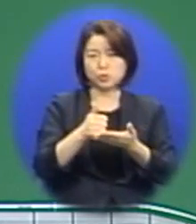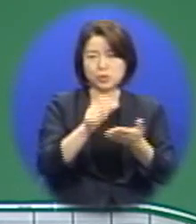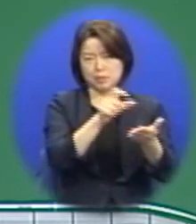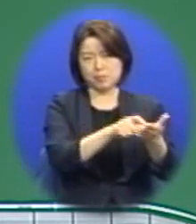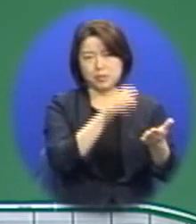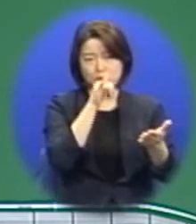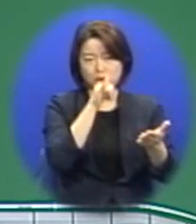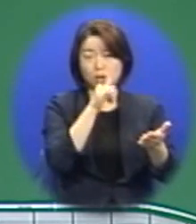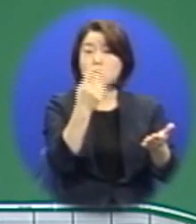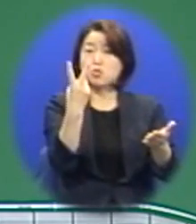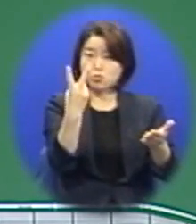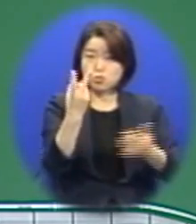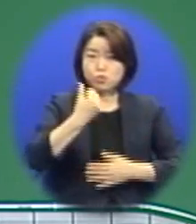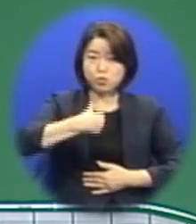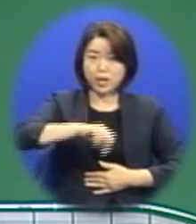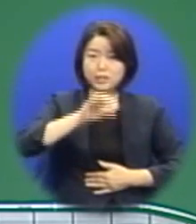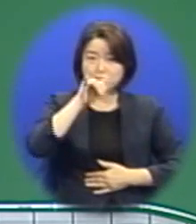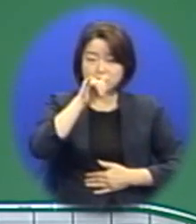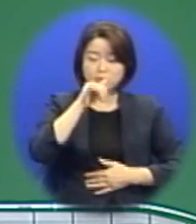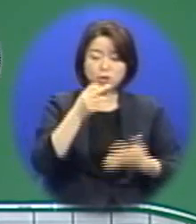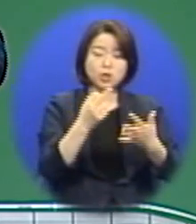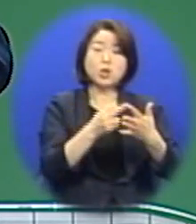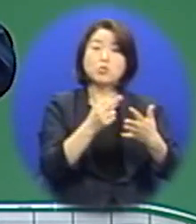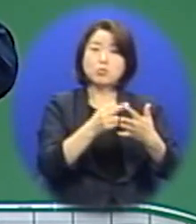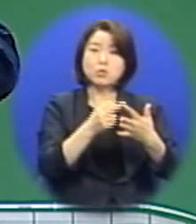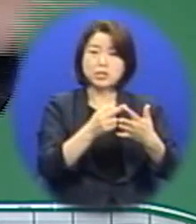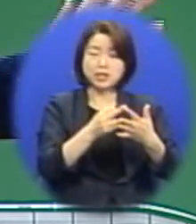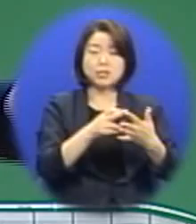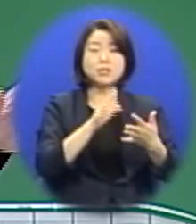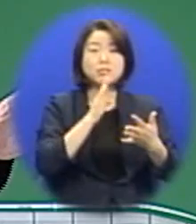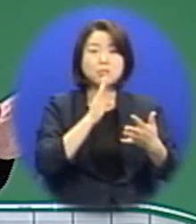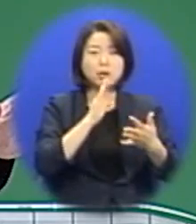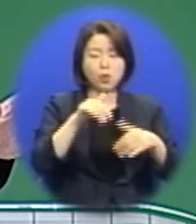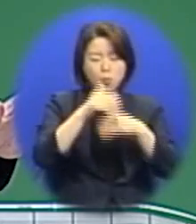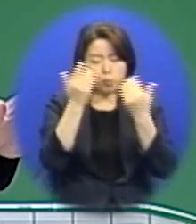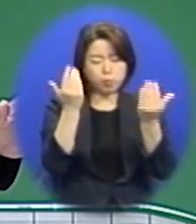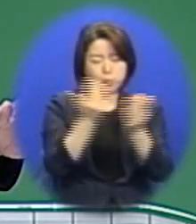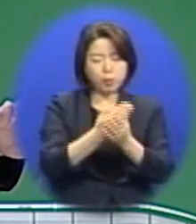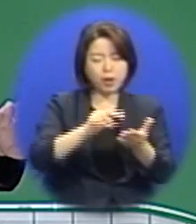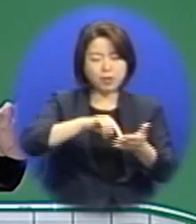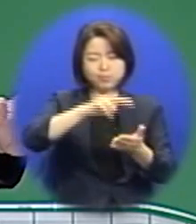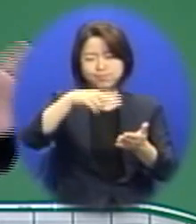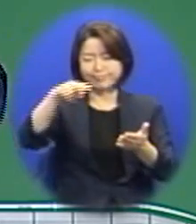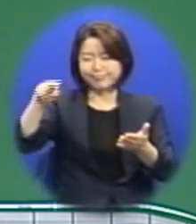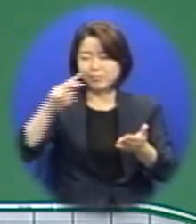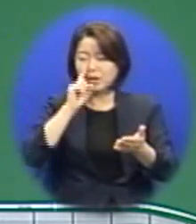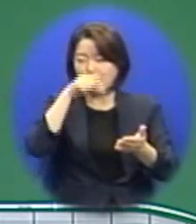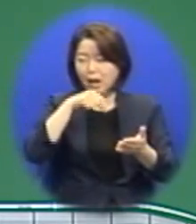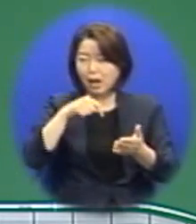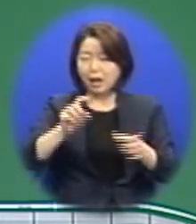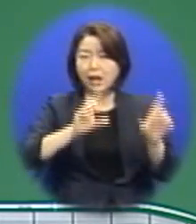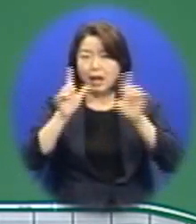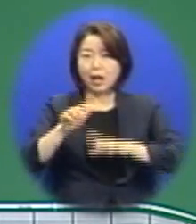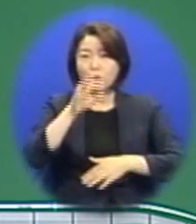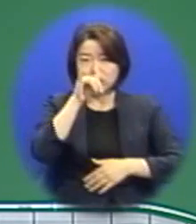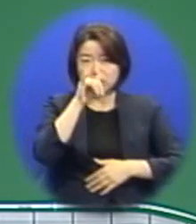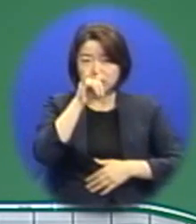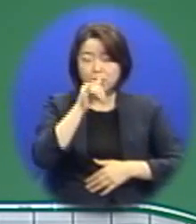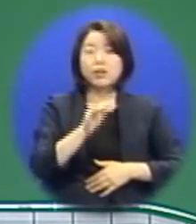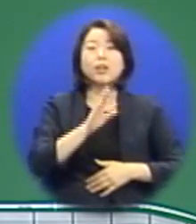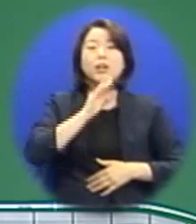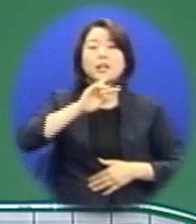있었어요. 둘째는 정말 완전히 방탕하예요. 그래도